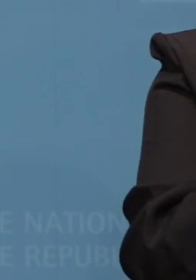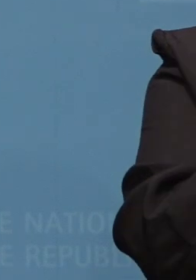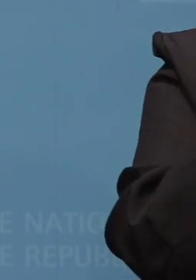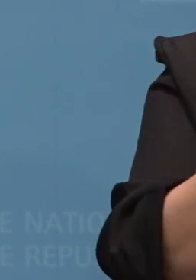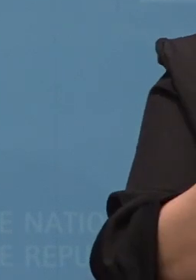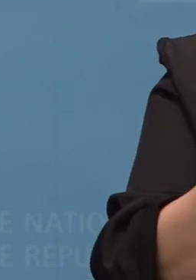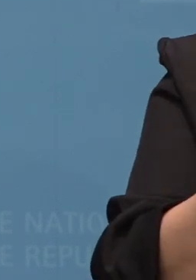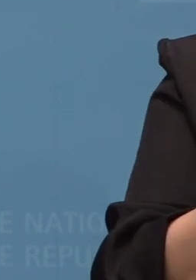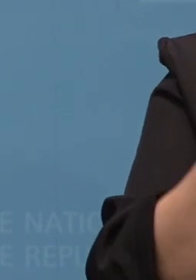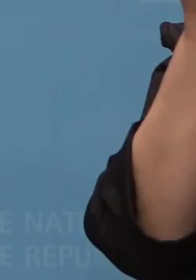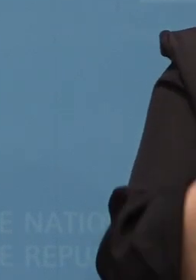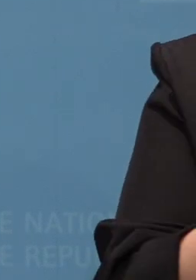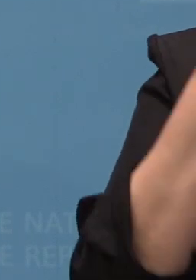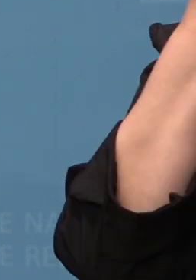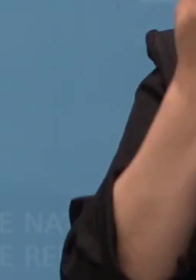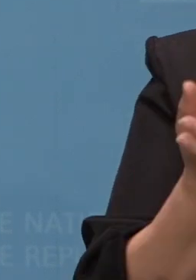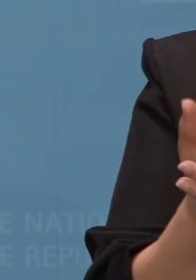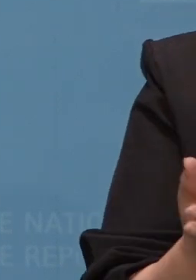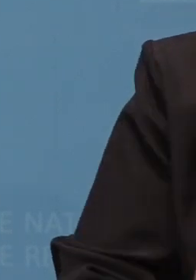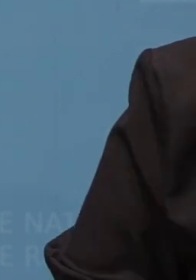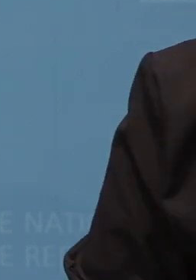밝힐 수는 없습니까?